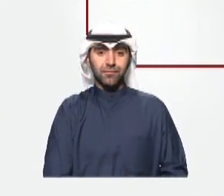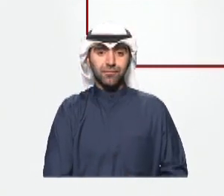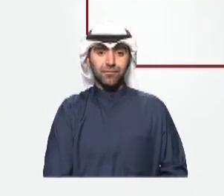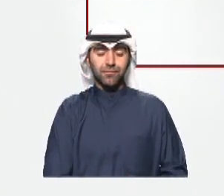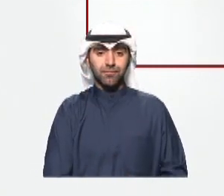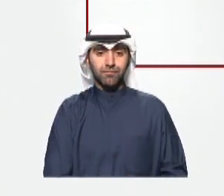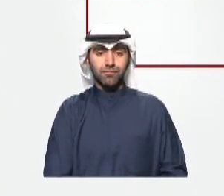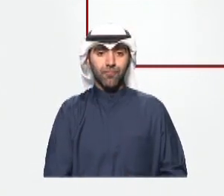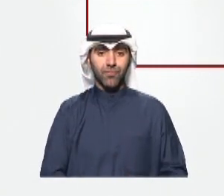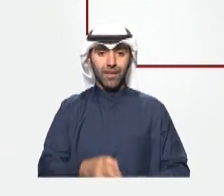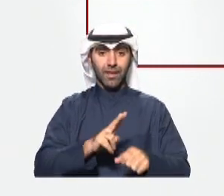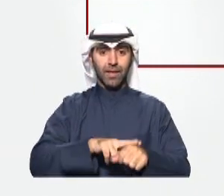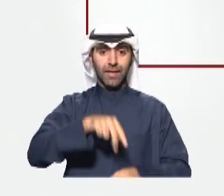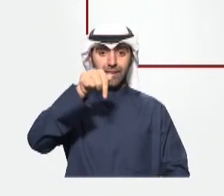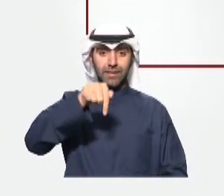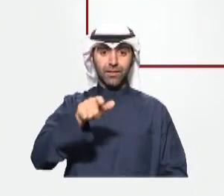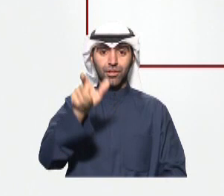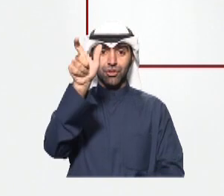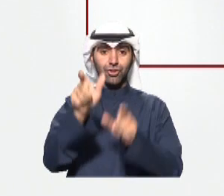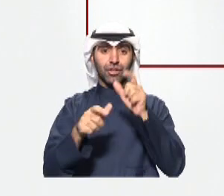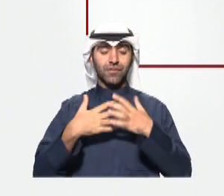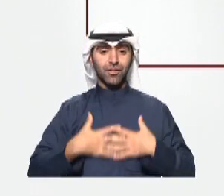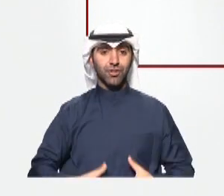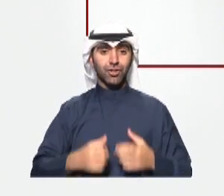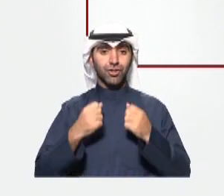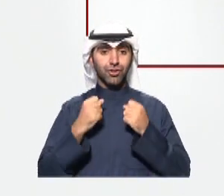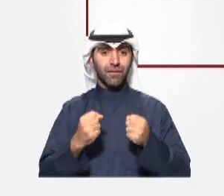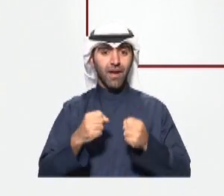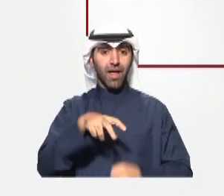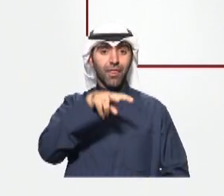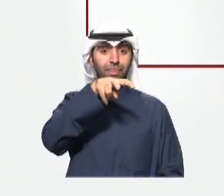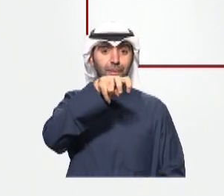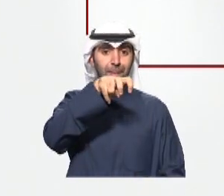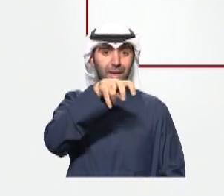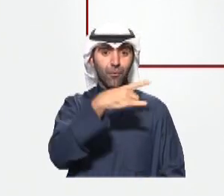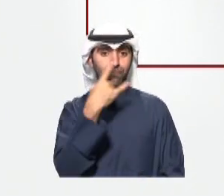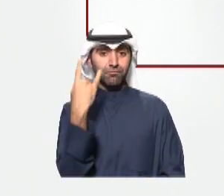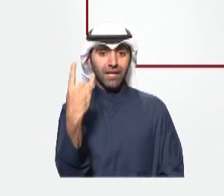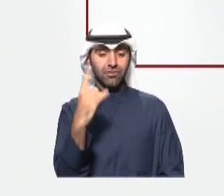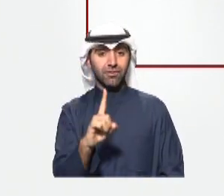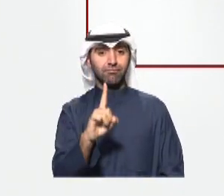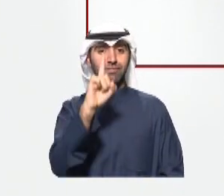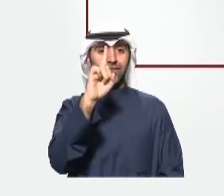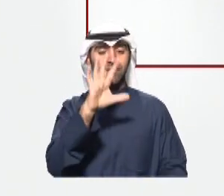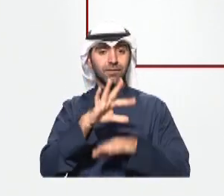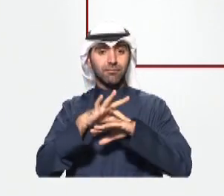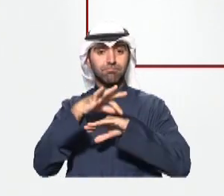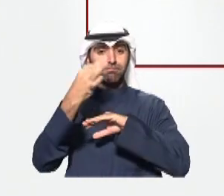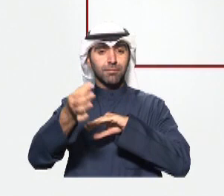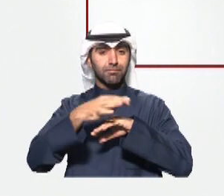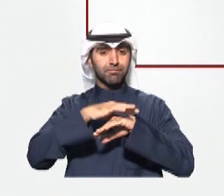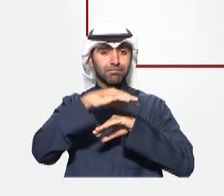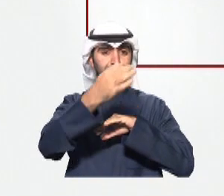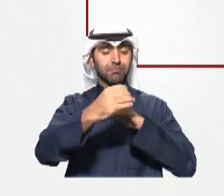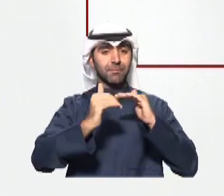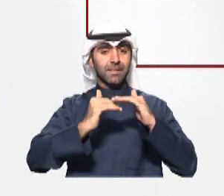وما زالت أرقام الإصابة اليومية هي أعلى من حالات الشفاء